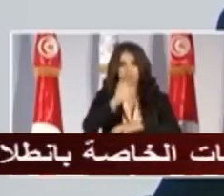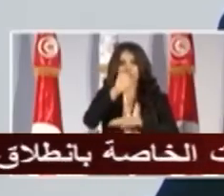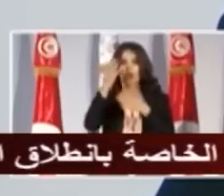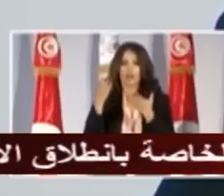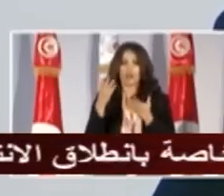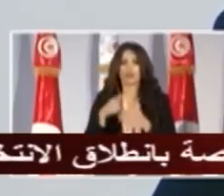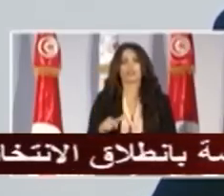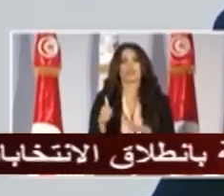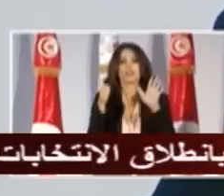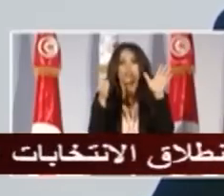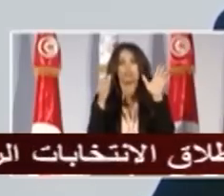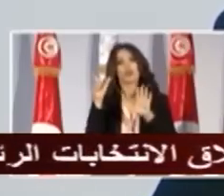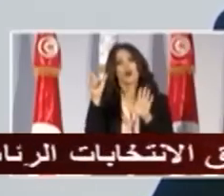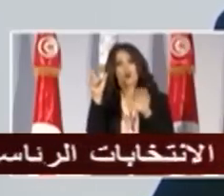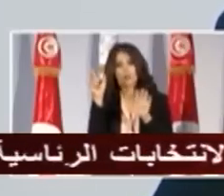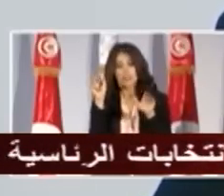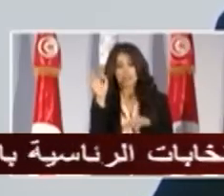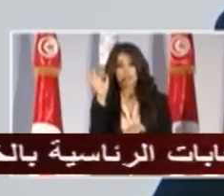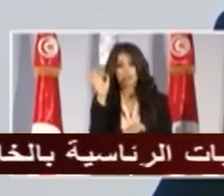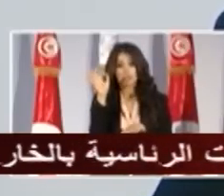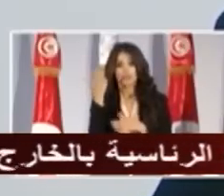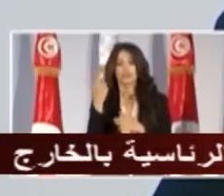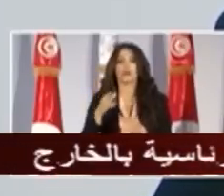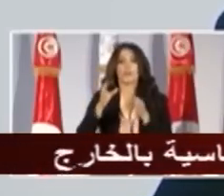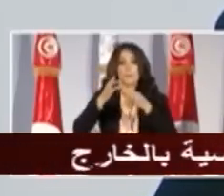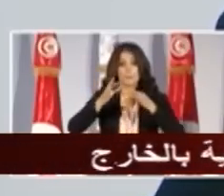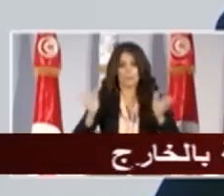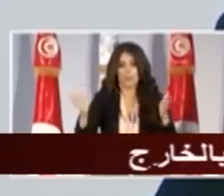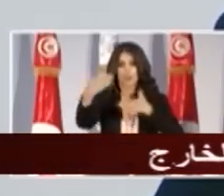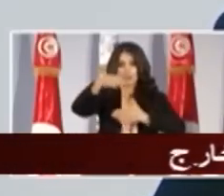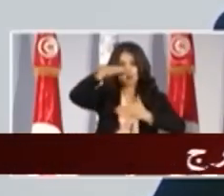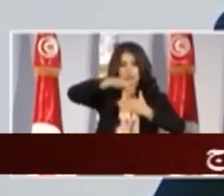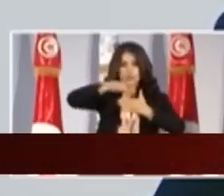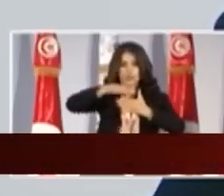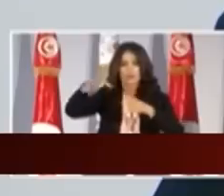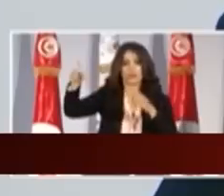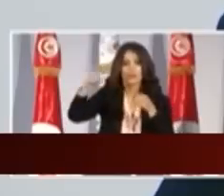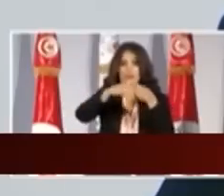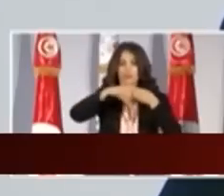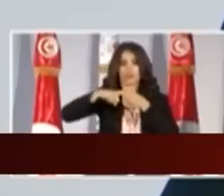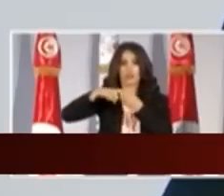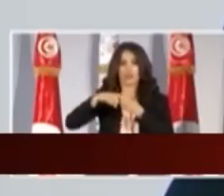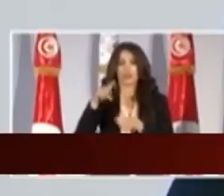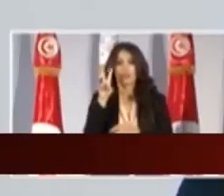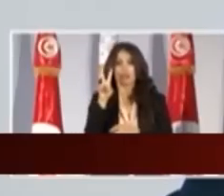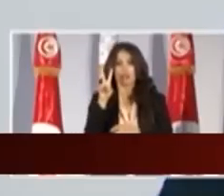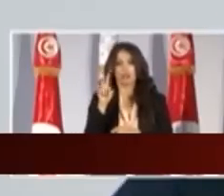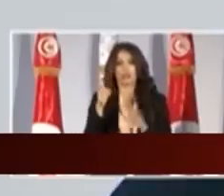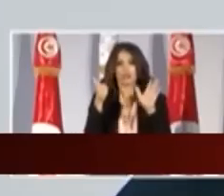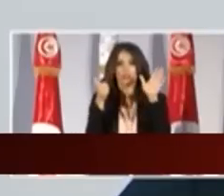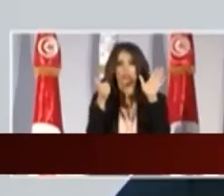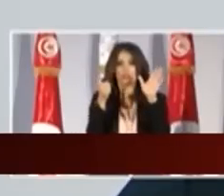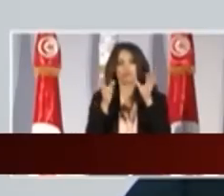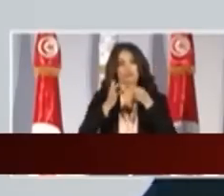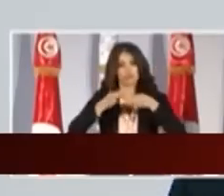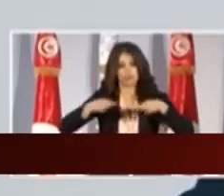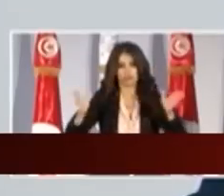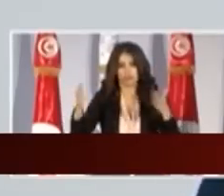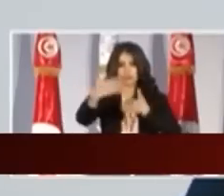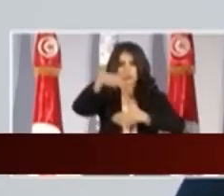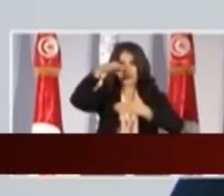في سته وخمسين مركز اقتراع يضموا ان وستين مكتب اقتراع